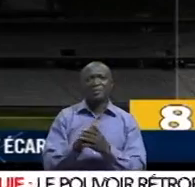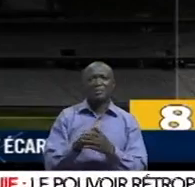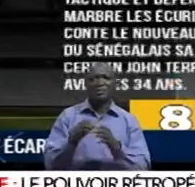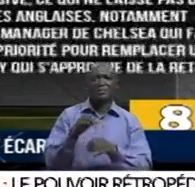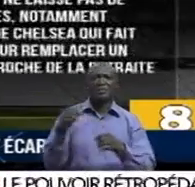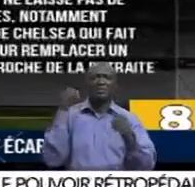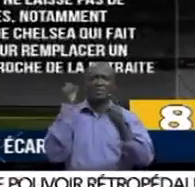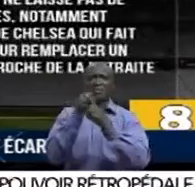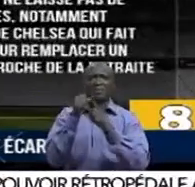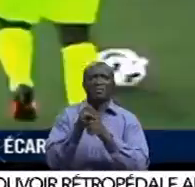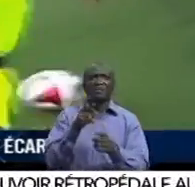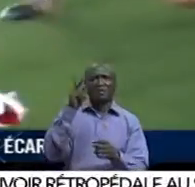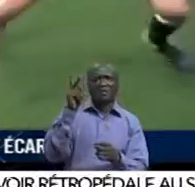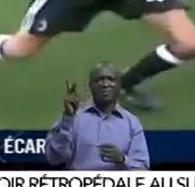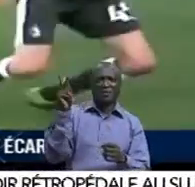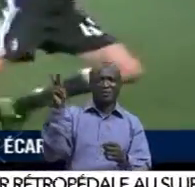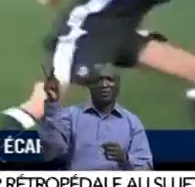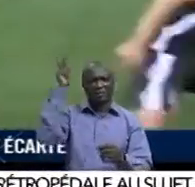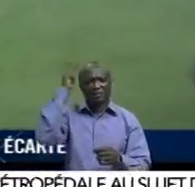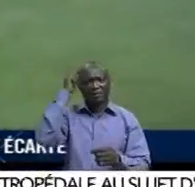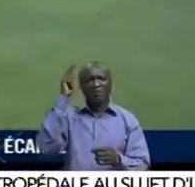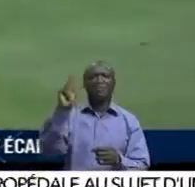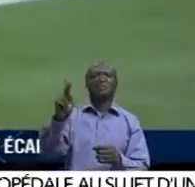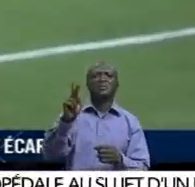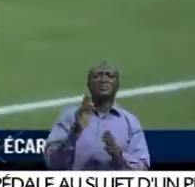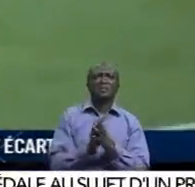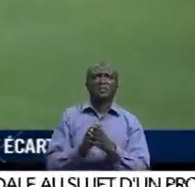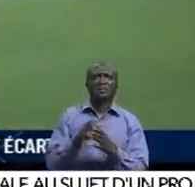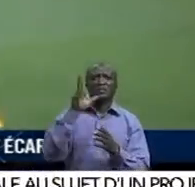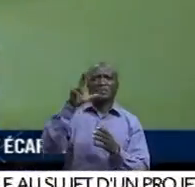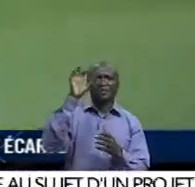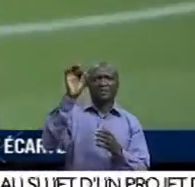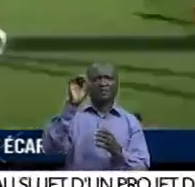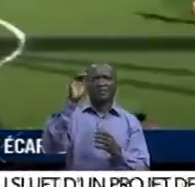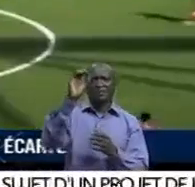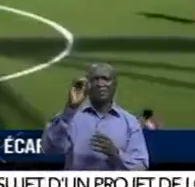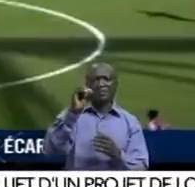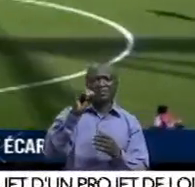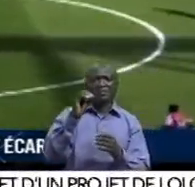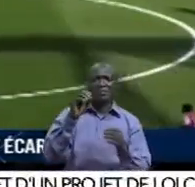Naple Khalidou kouubali qui figurait avec sadiomané dans la liste des 30 nominés avant cette écrémange à